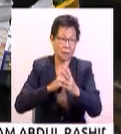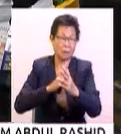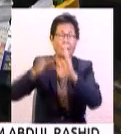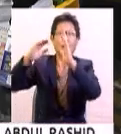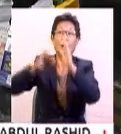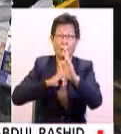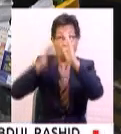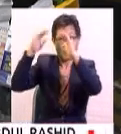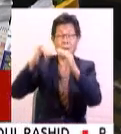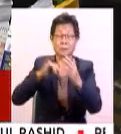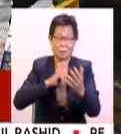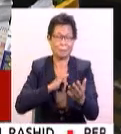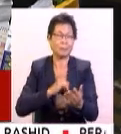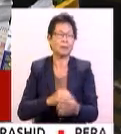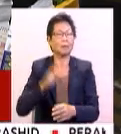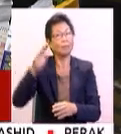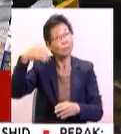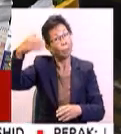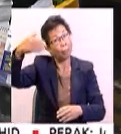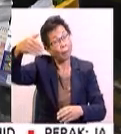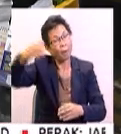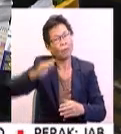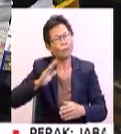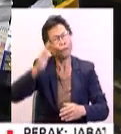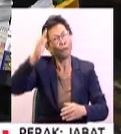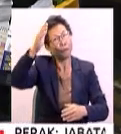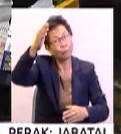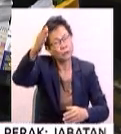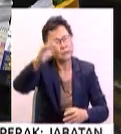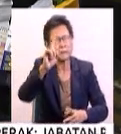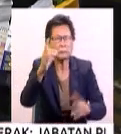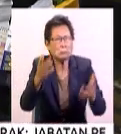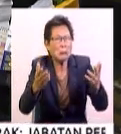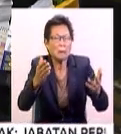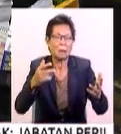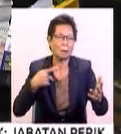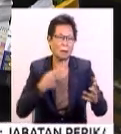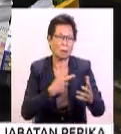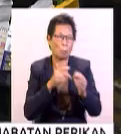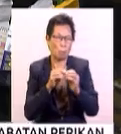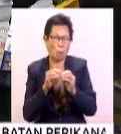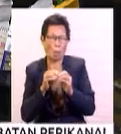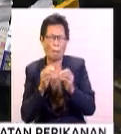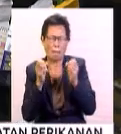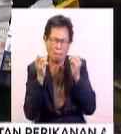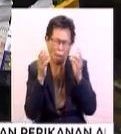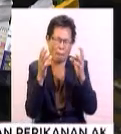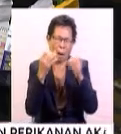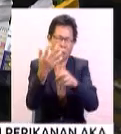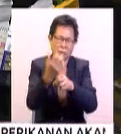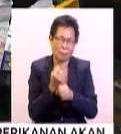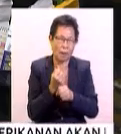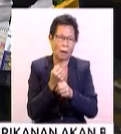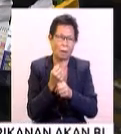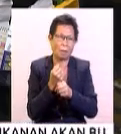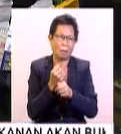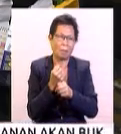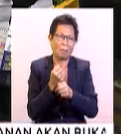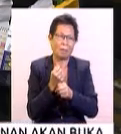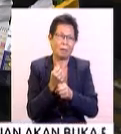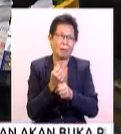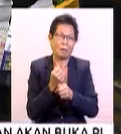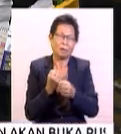semoga satu hari nanti mungkin kami lebih banyak lagi dapat memberi kepada